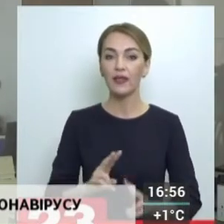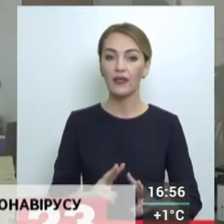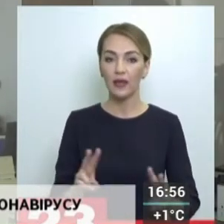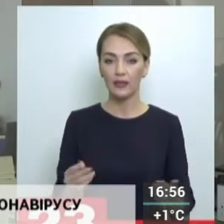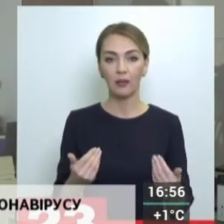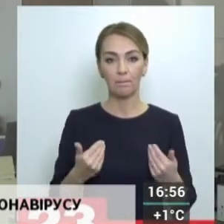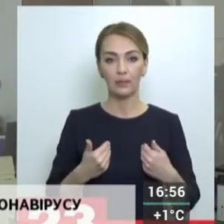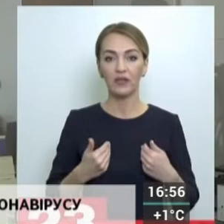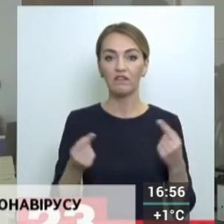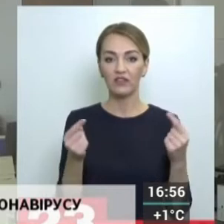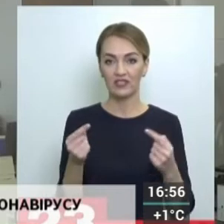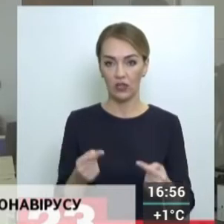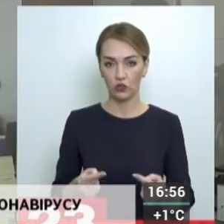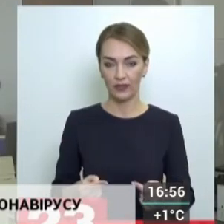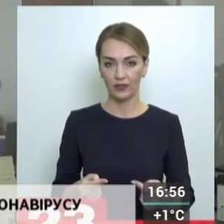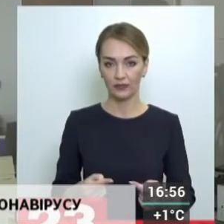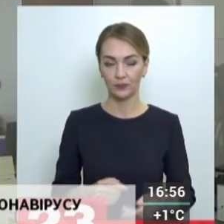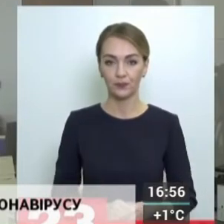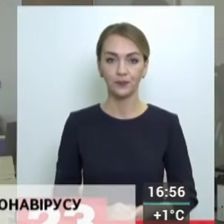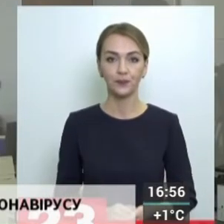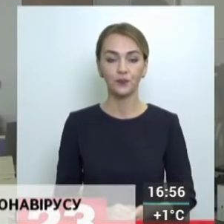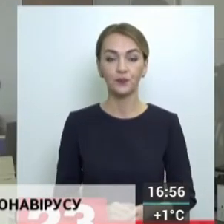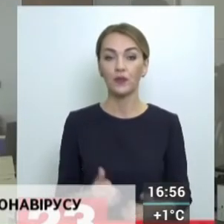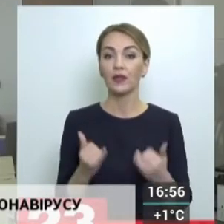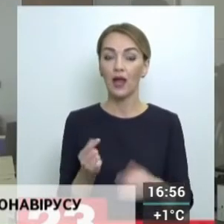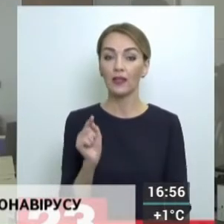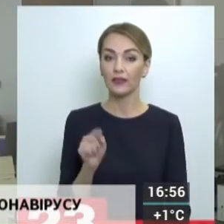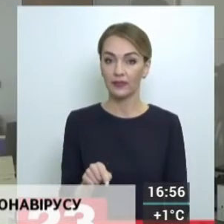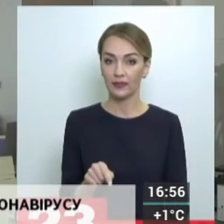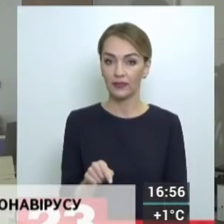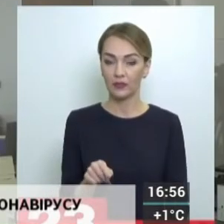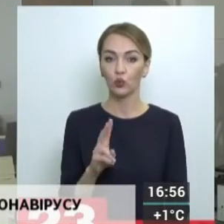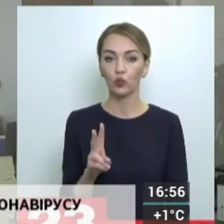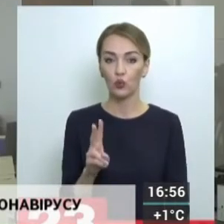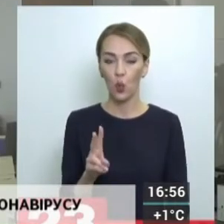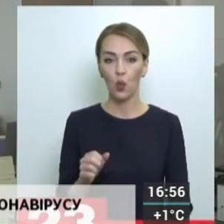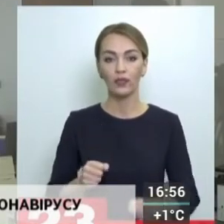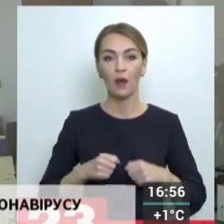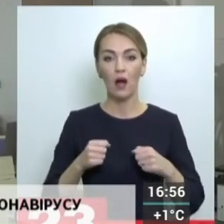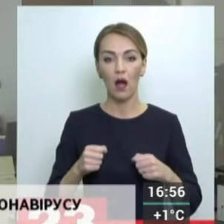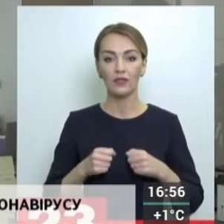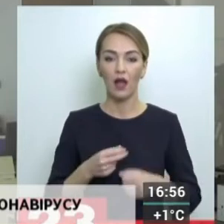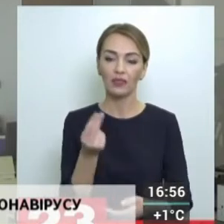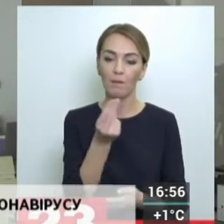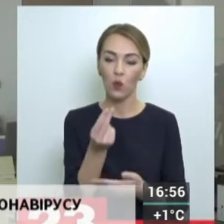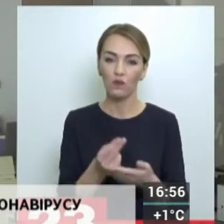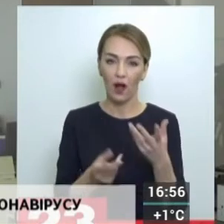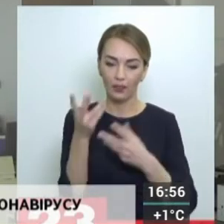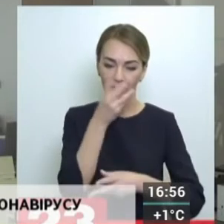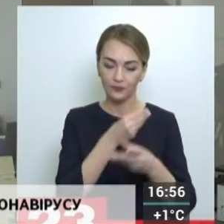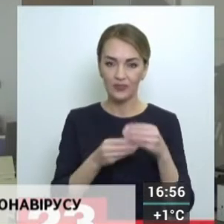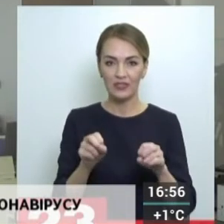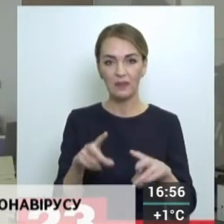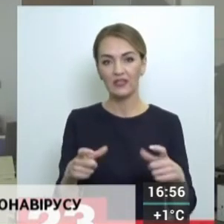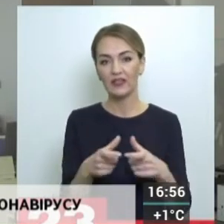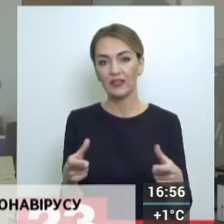ми визначили. Для тих, хто намагається намалювати спецквітки і